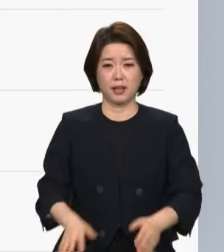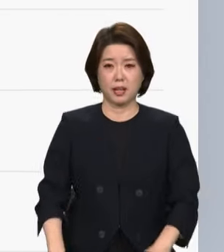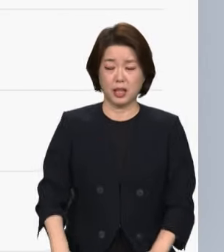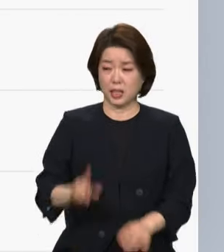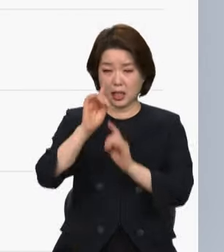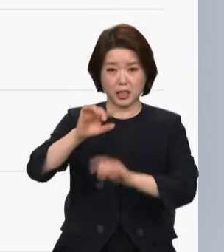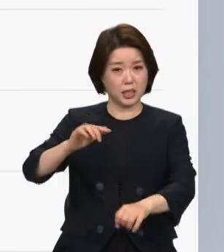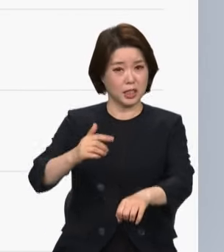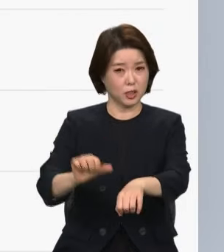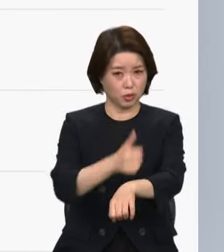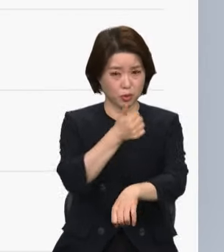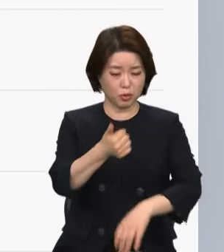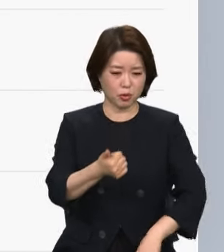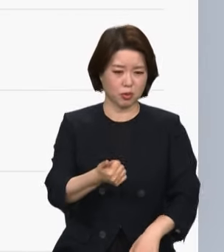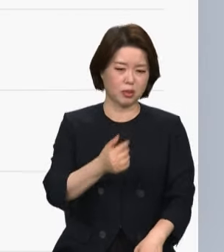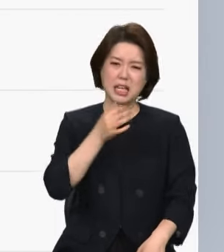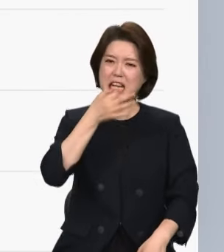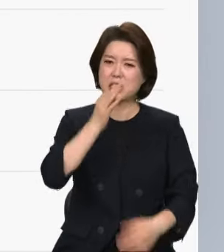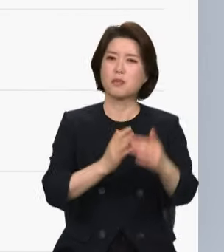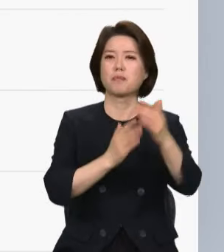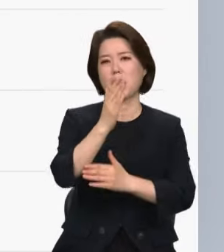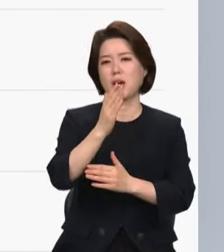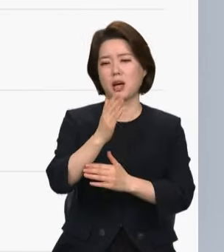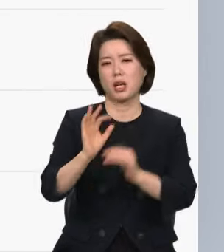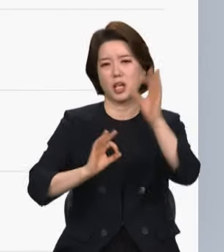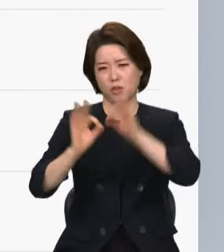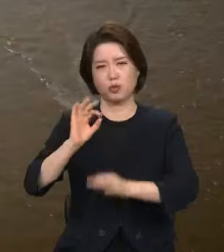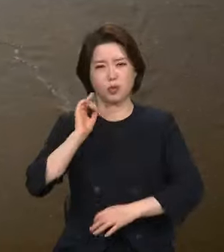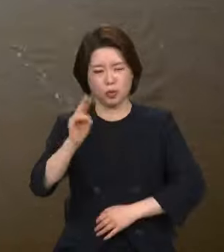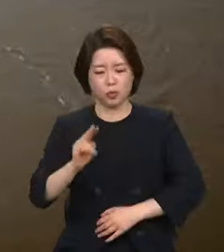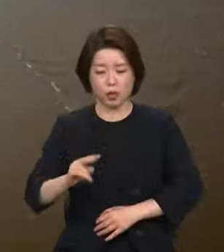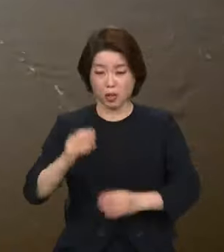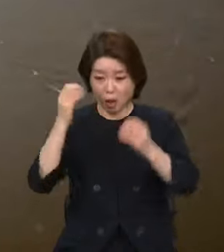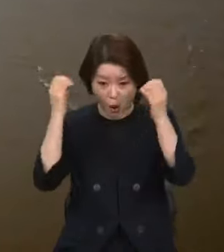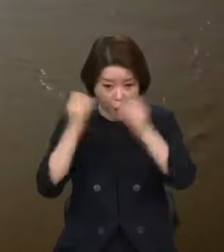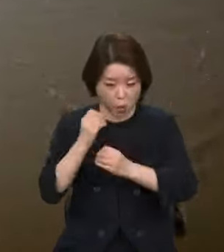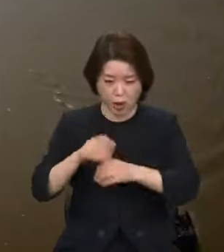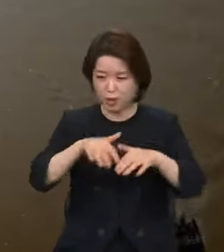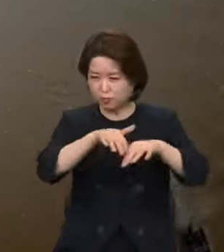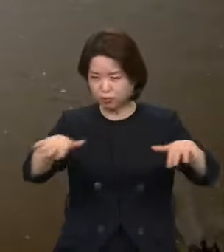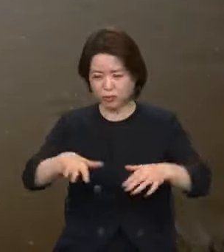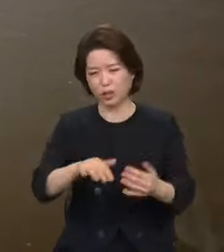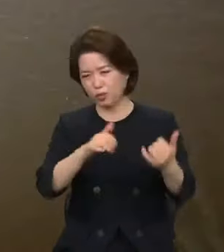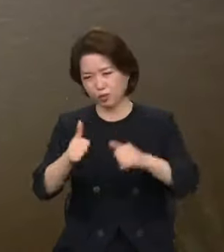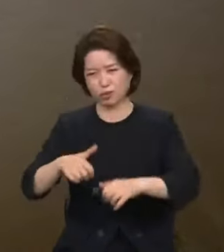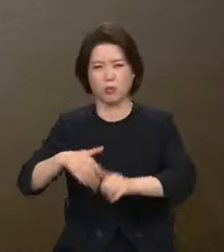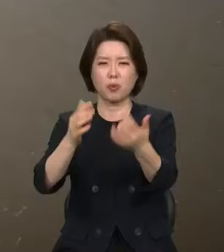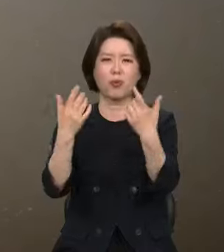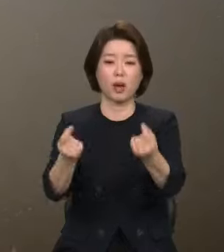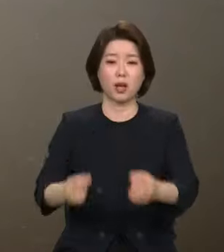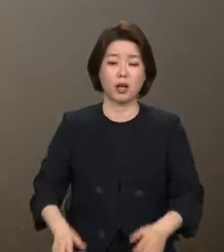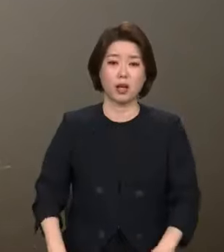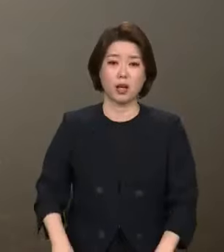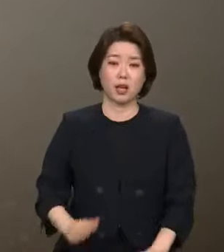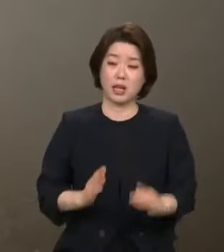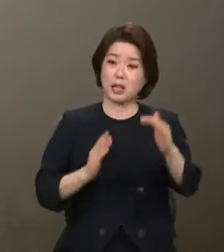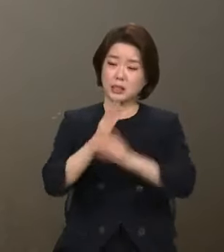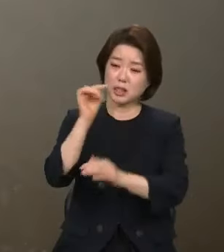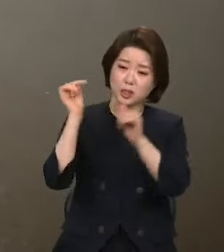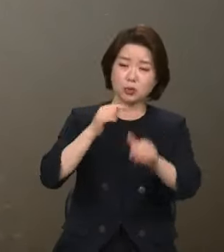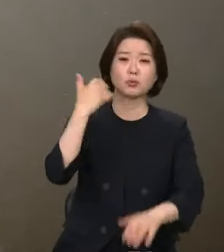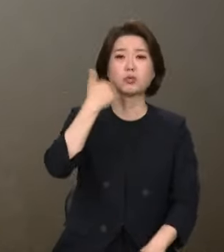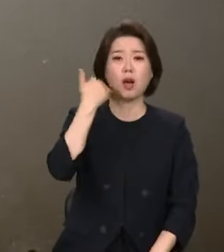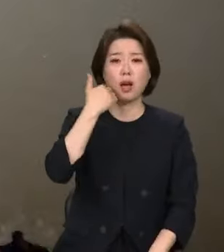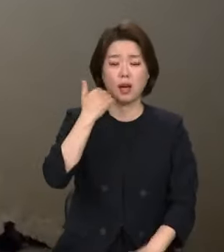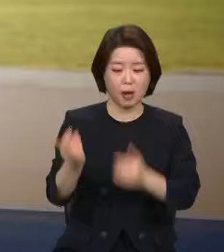하천 본류까지 들어가 작전하도록 지시했다고 주장했습니다. 무리한 수색 지시를 누가 내렸는지 밝히는 것이 이번 사건